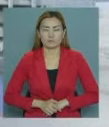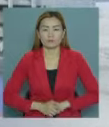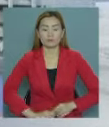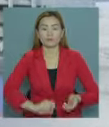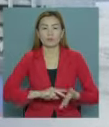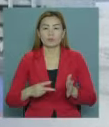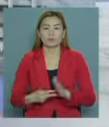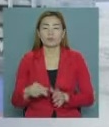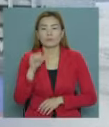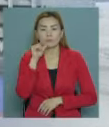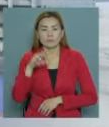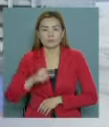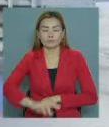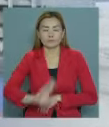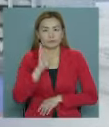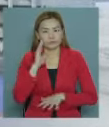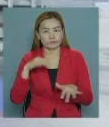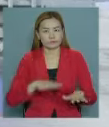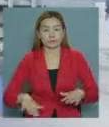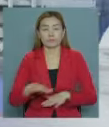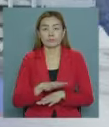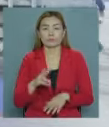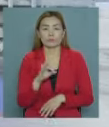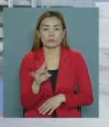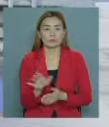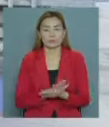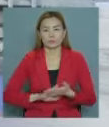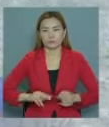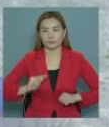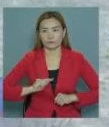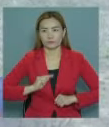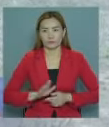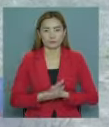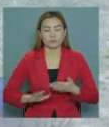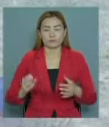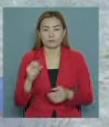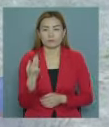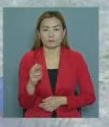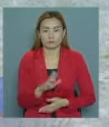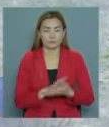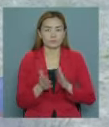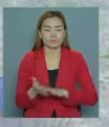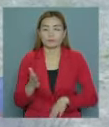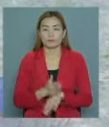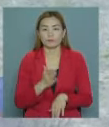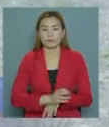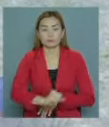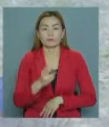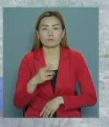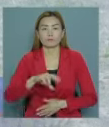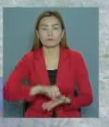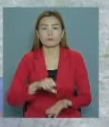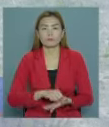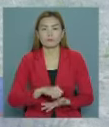Жоспарға сәйкес, өткен жұмада Жайық өзені жағалауын күл-қоқыстан тазарту мақсатында таза жағалау акциясы ұйымдастырылды. Акцияға